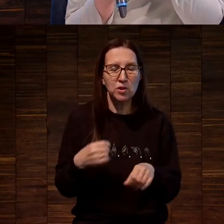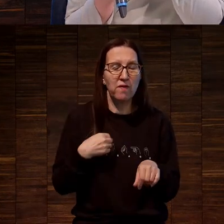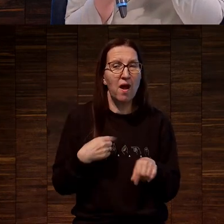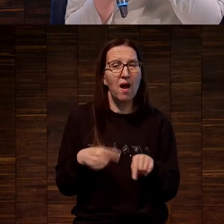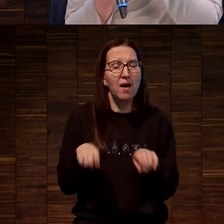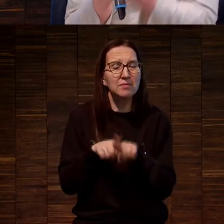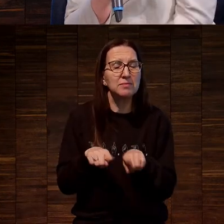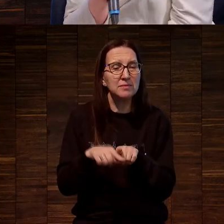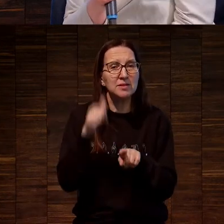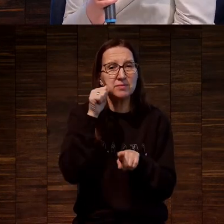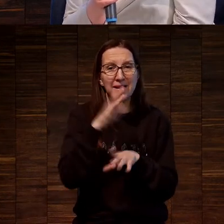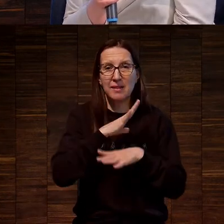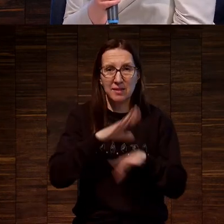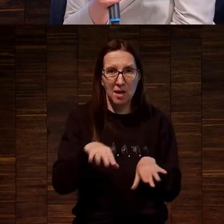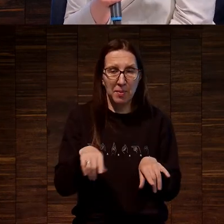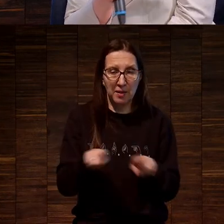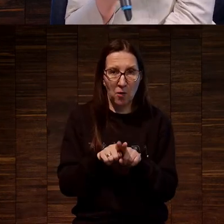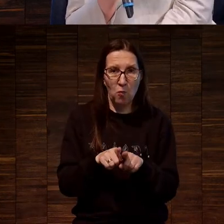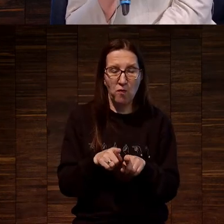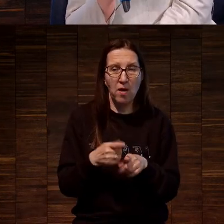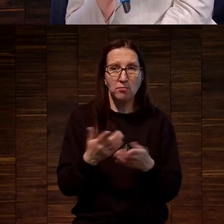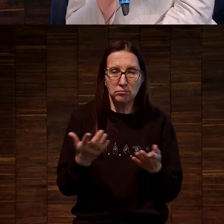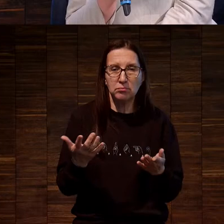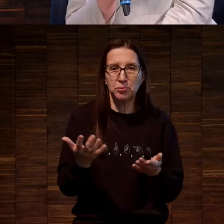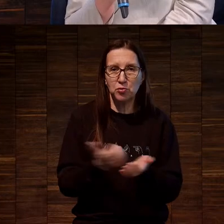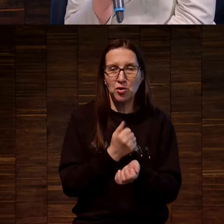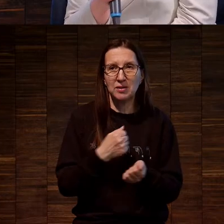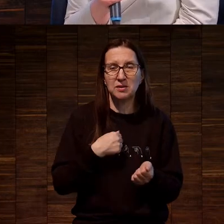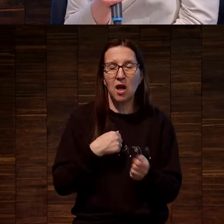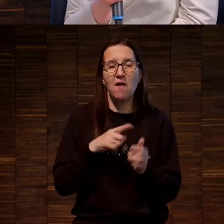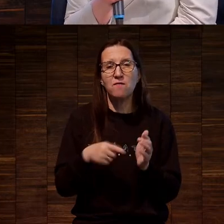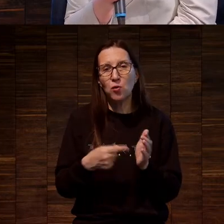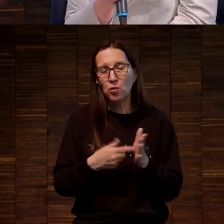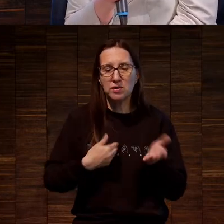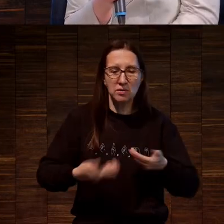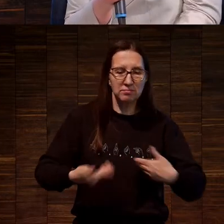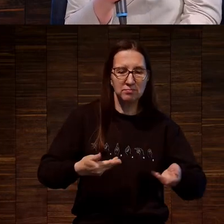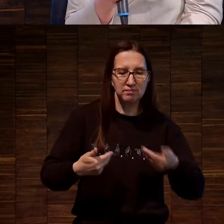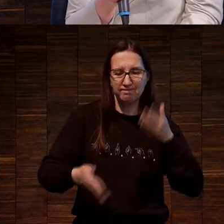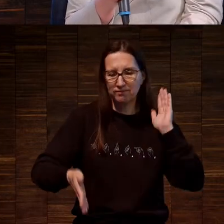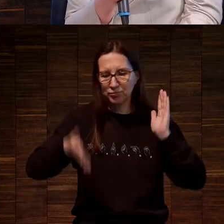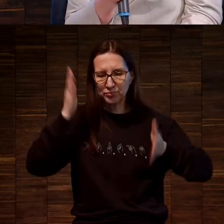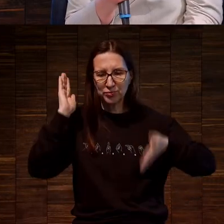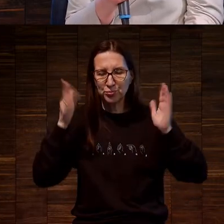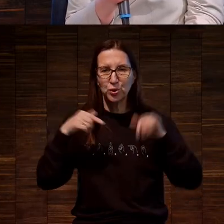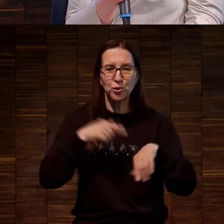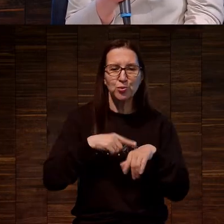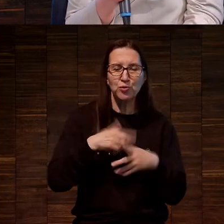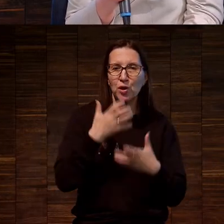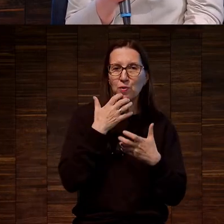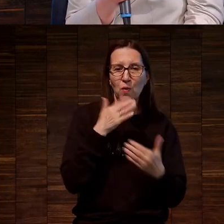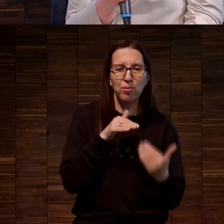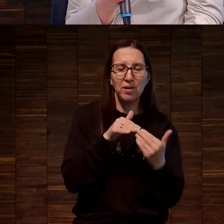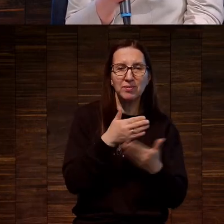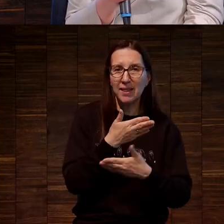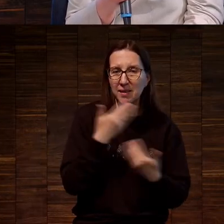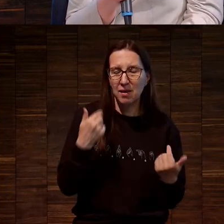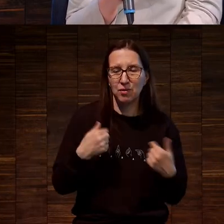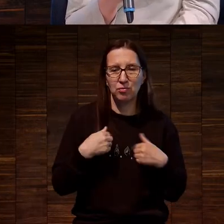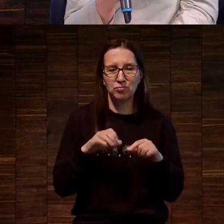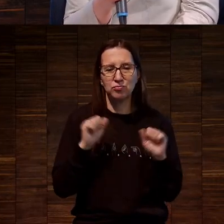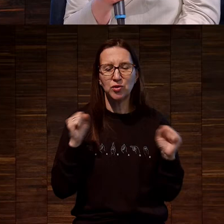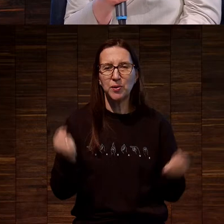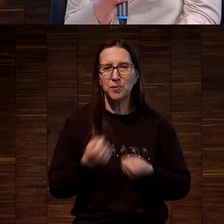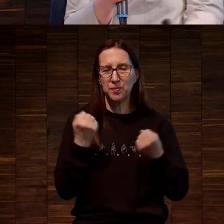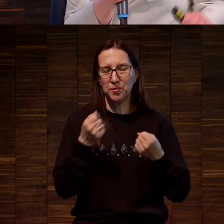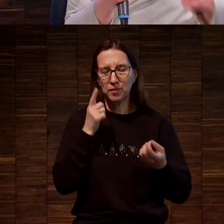в мегаполисе часто мы чувствуем невероятное отчуждение, нам не хватает теплых контактов. Искусство может